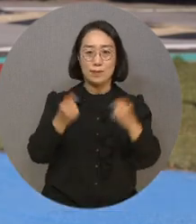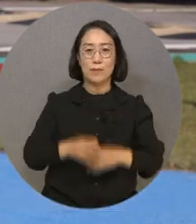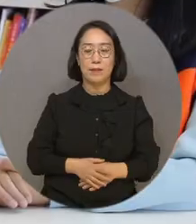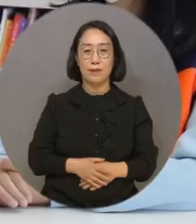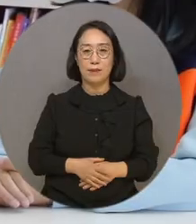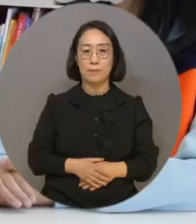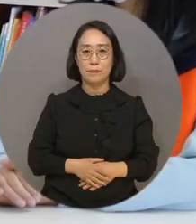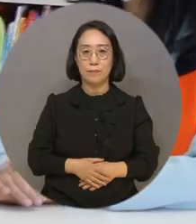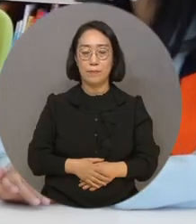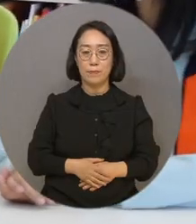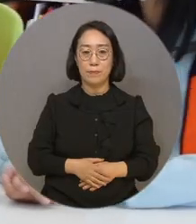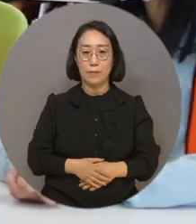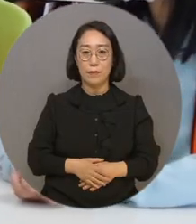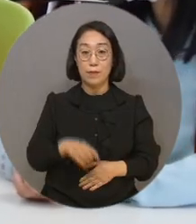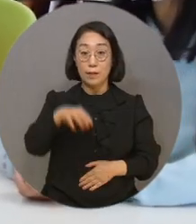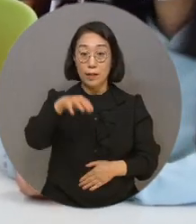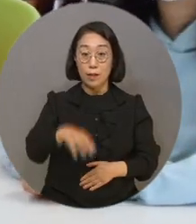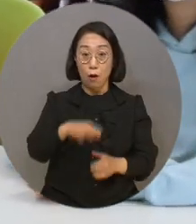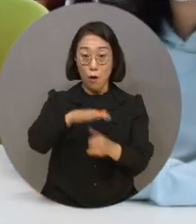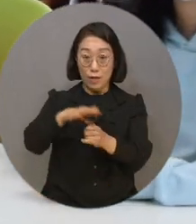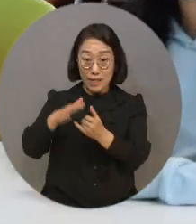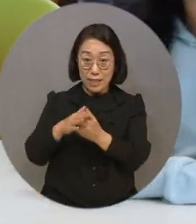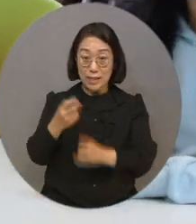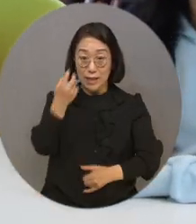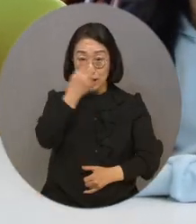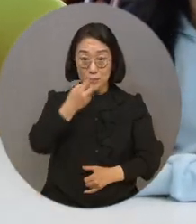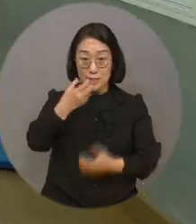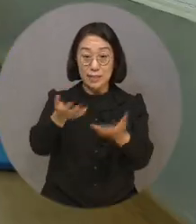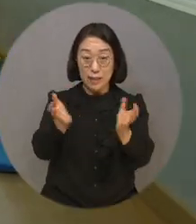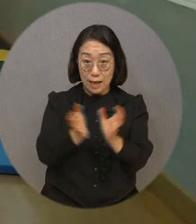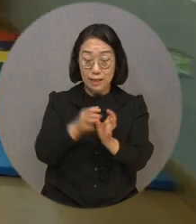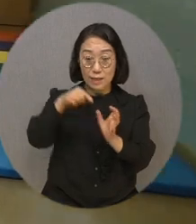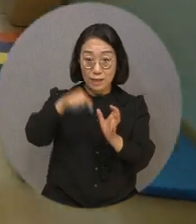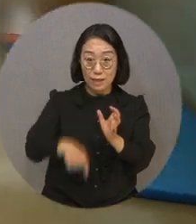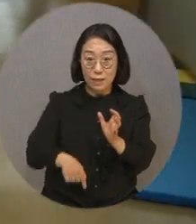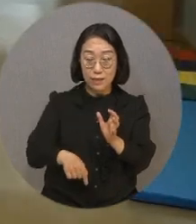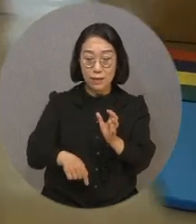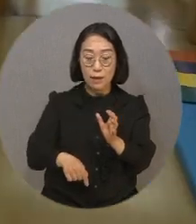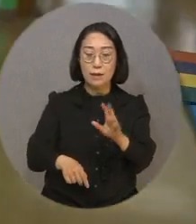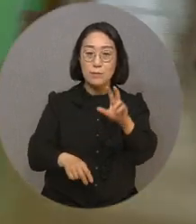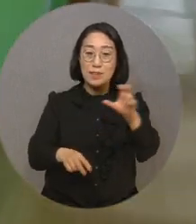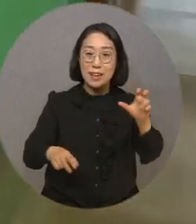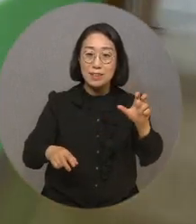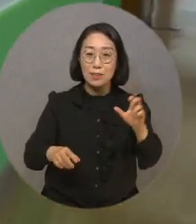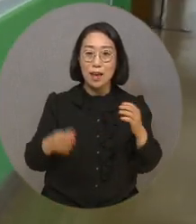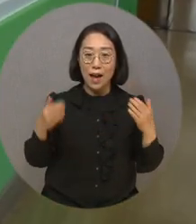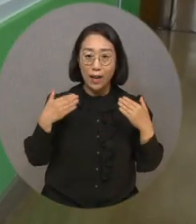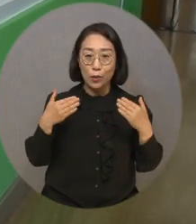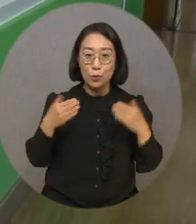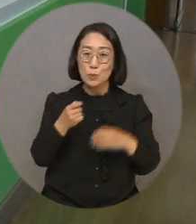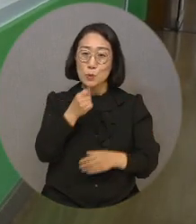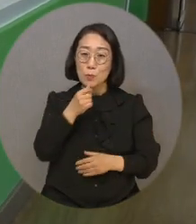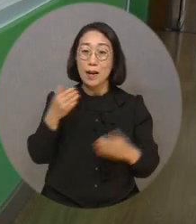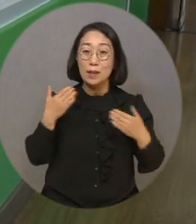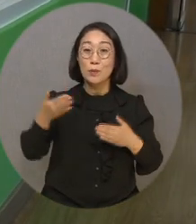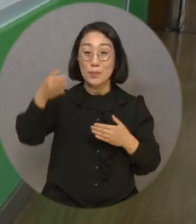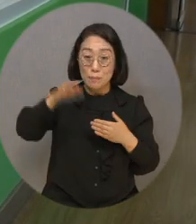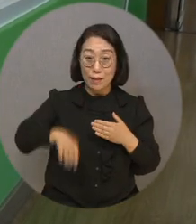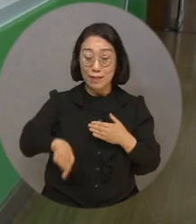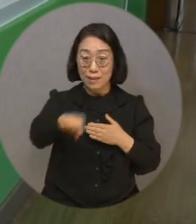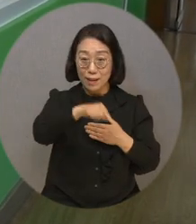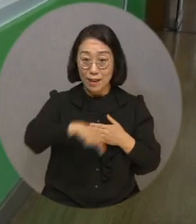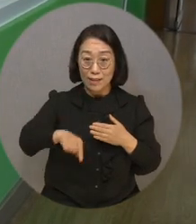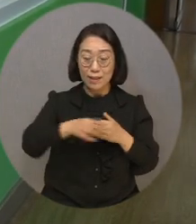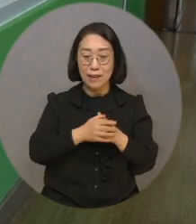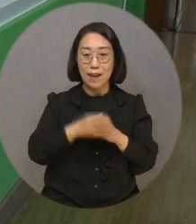있습니다. 강진 소방서는 어린이 드론 감시단 운영을 통해 전교생 25명의 농촌 지역 작은 학교인